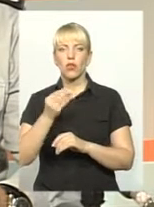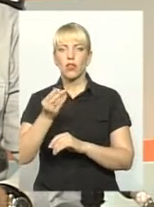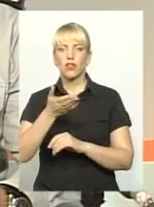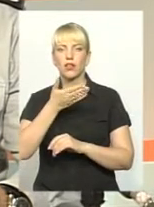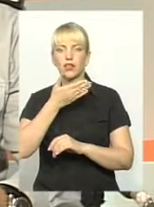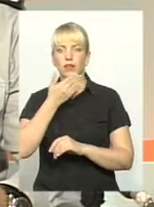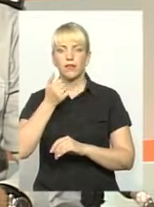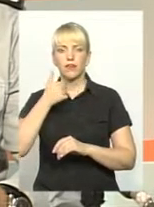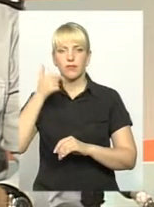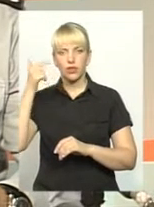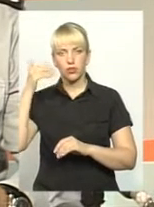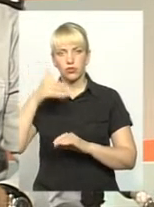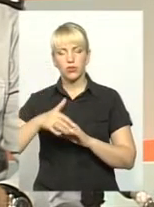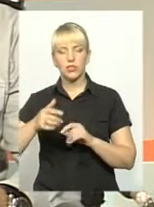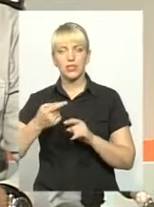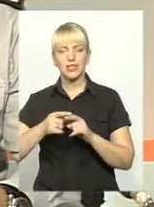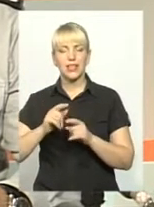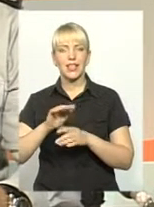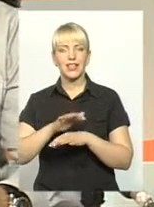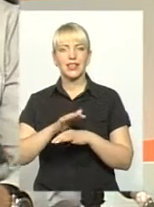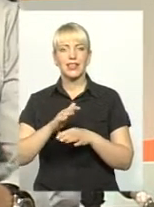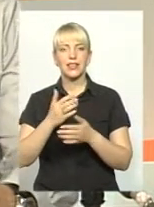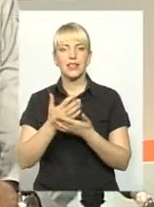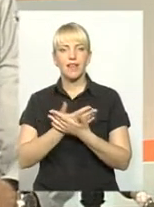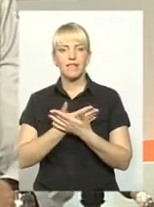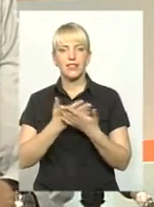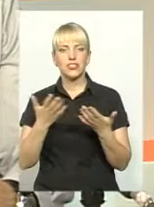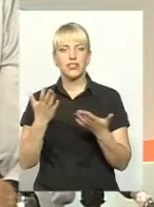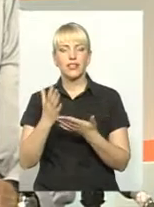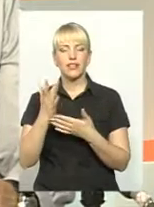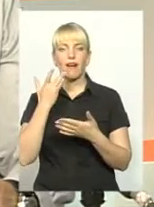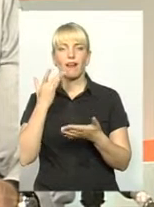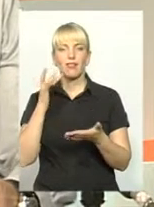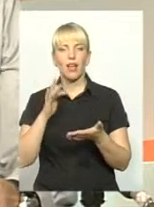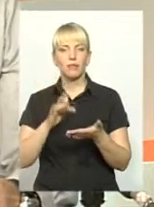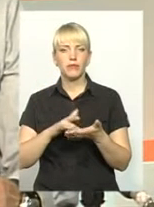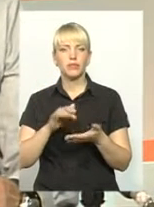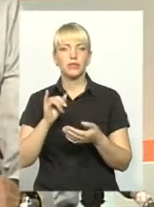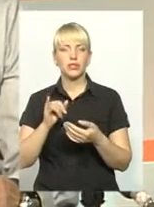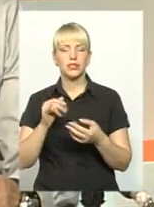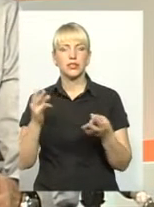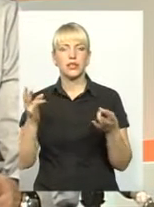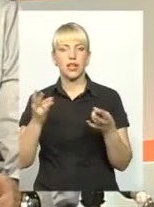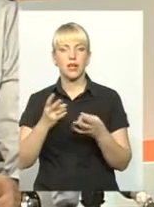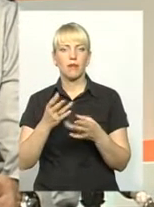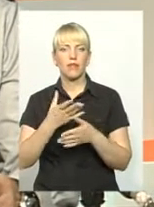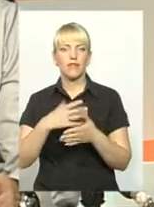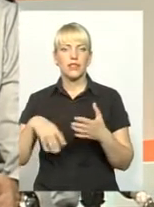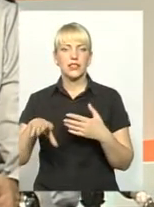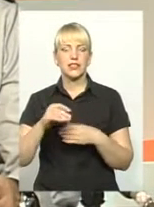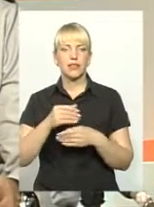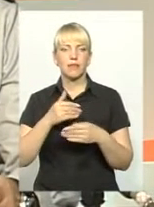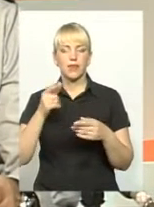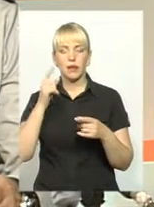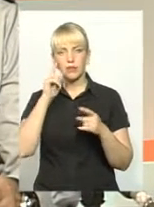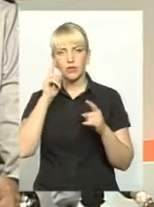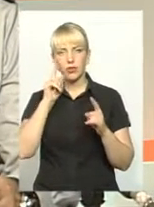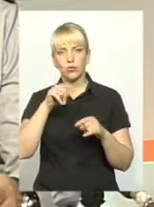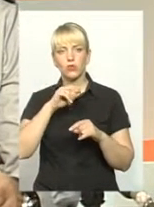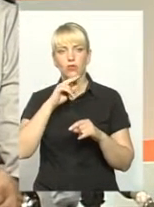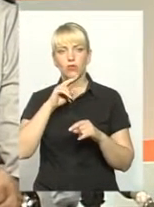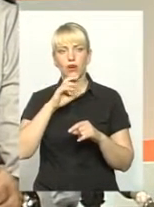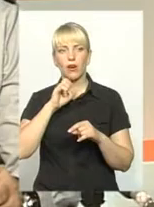це явище є ганебним, і зрозуміло, що нам потрібно звернути на це увагу,